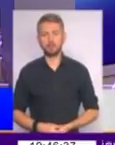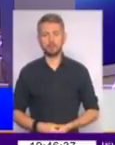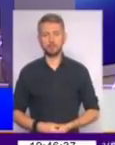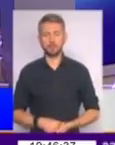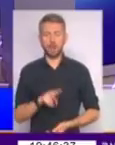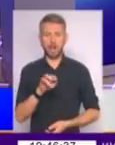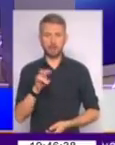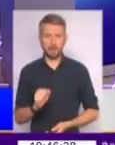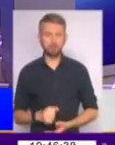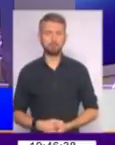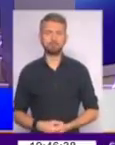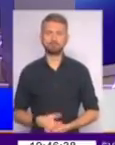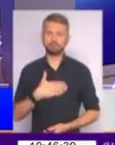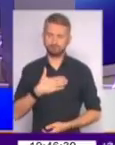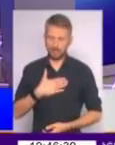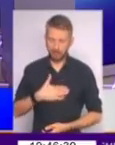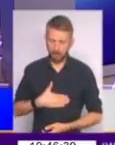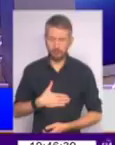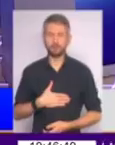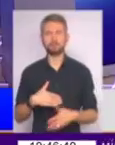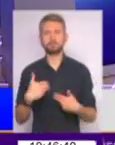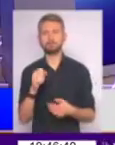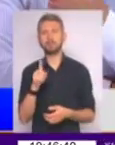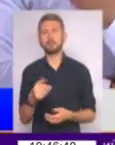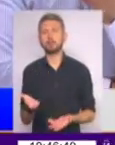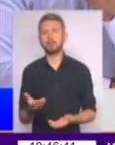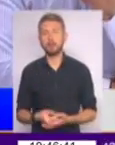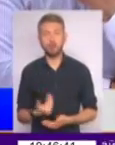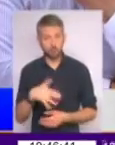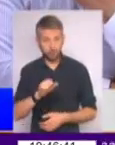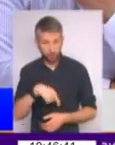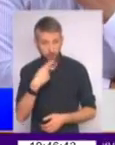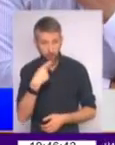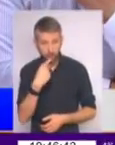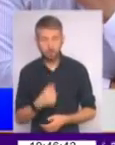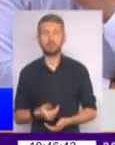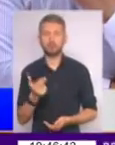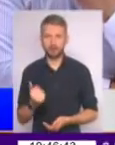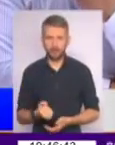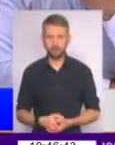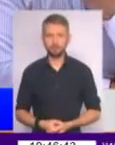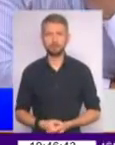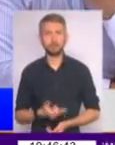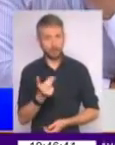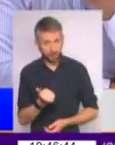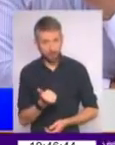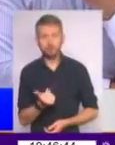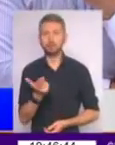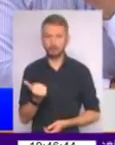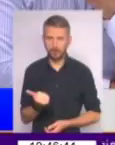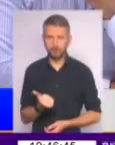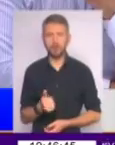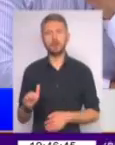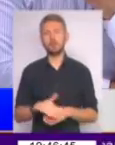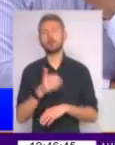Олена. Дуже приємно. Добрий вечір, Олена. Ваше запитання. А, вже можна говорити? Так. Да? Так. Алло,